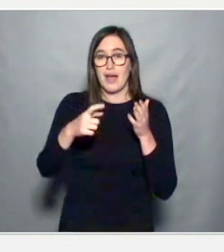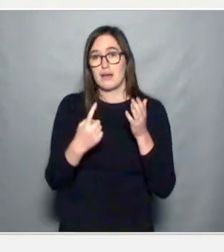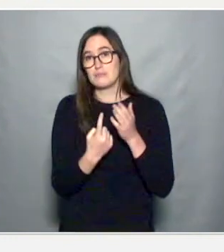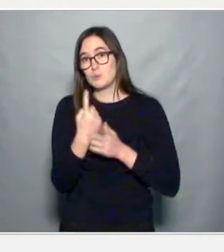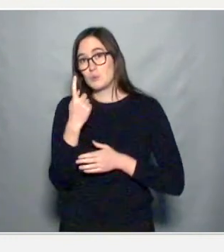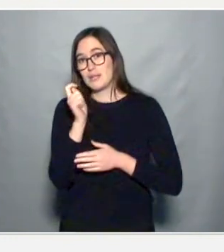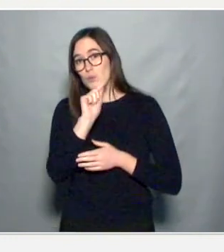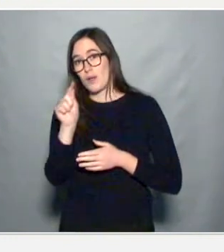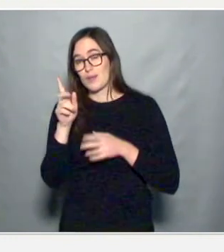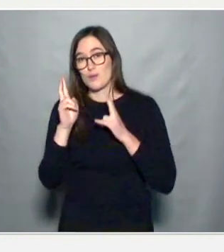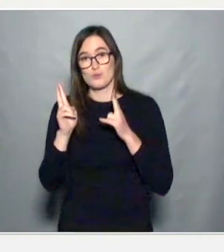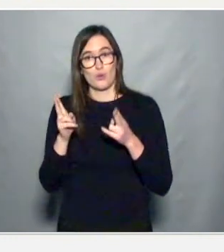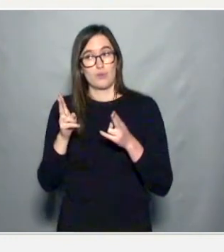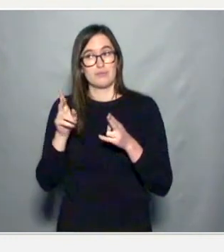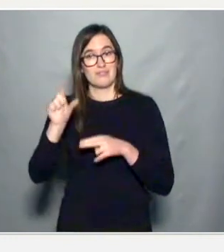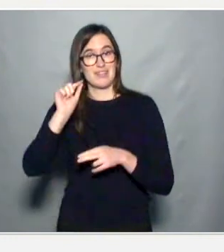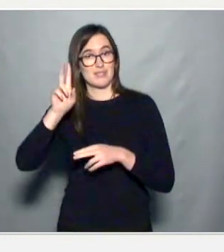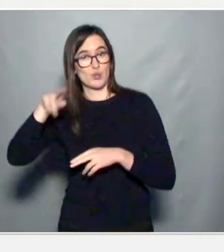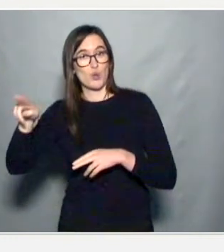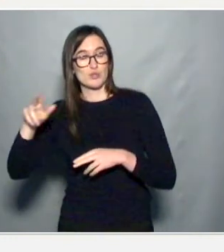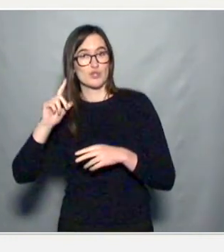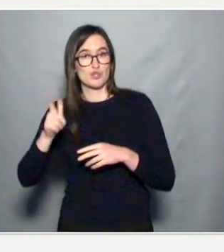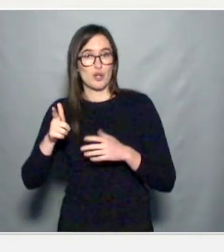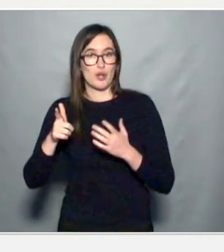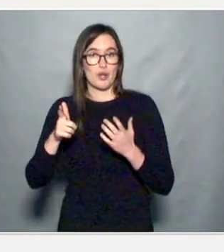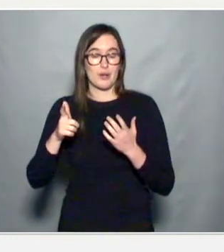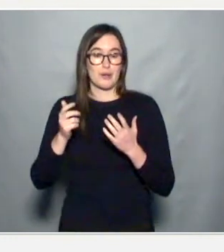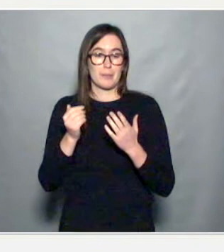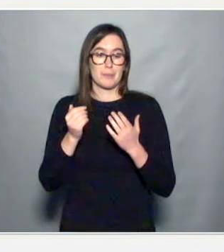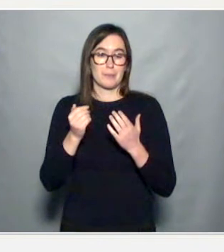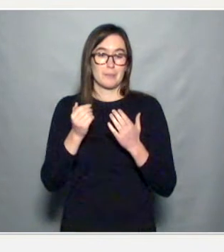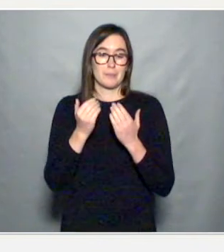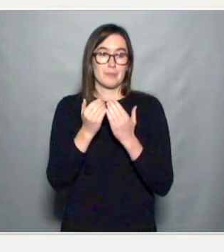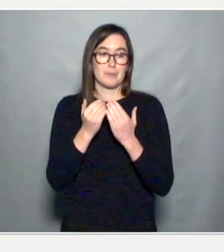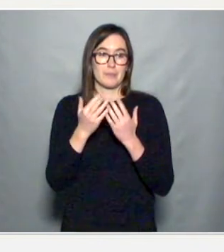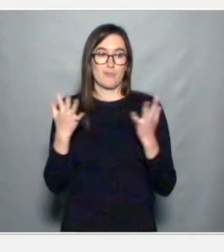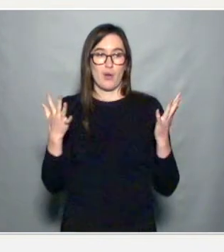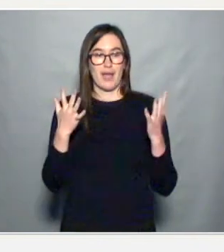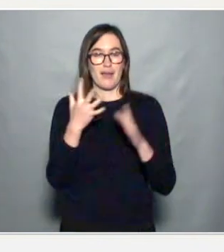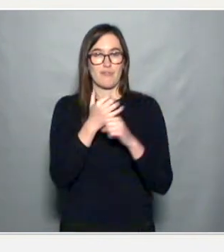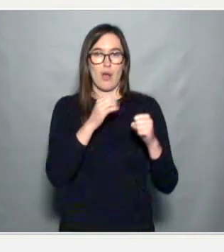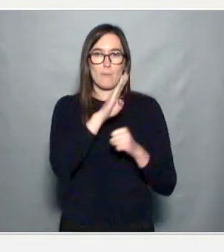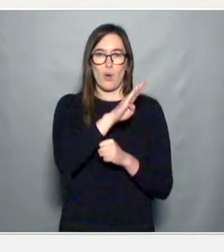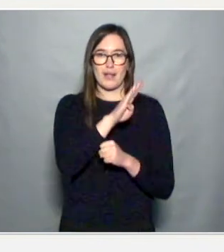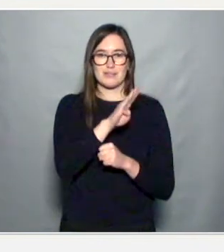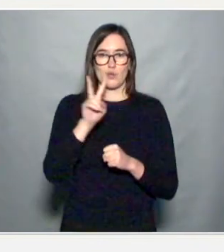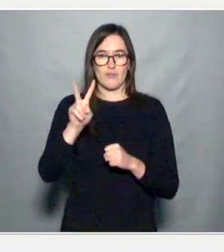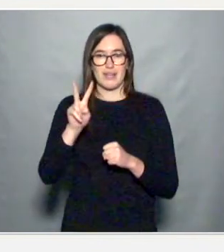på norska eftersom att många av tipsen är från Bo Heilsk och Velvén, en av mina